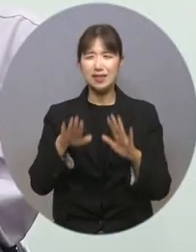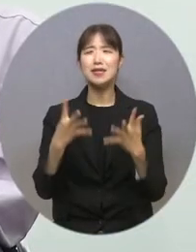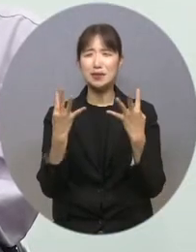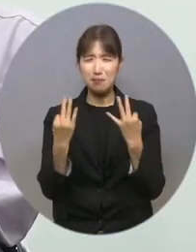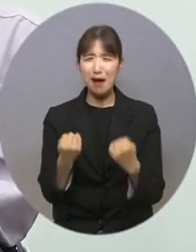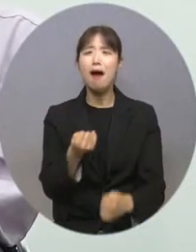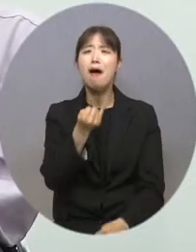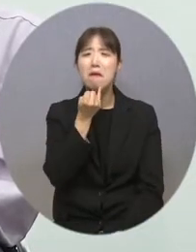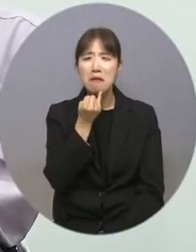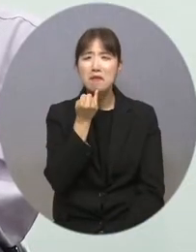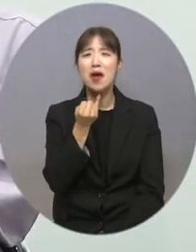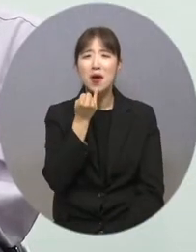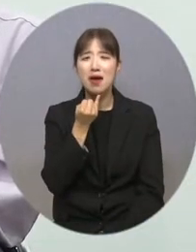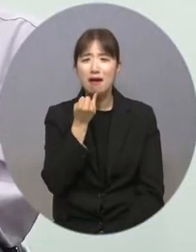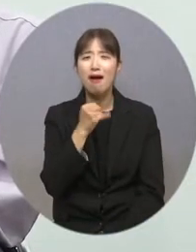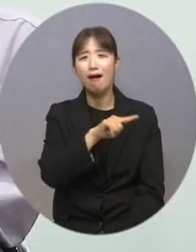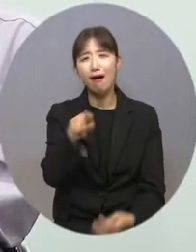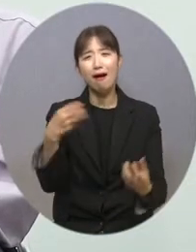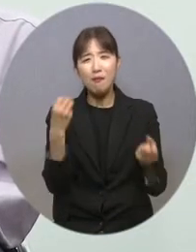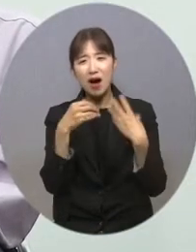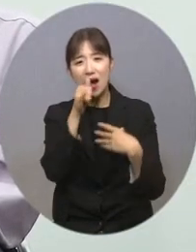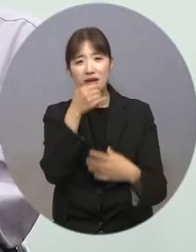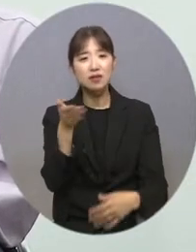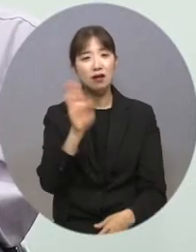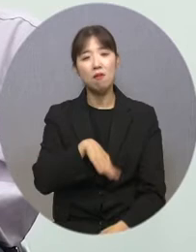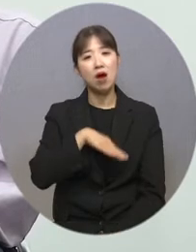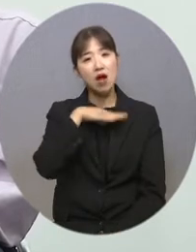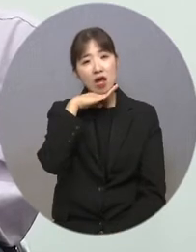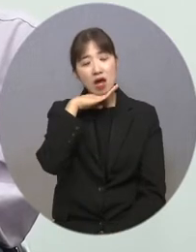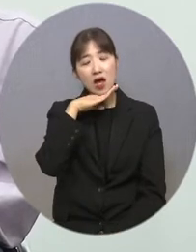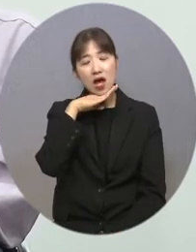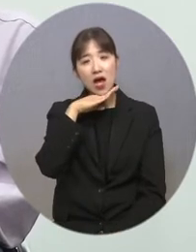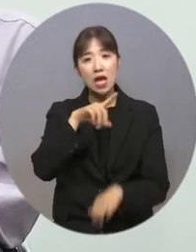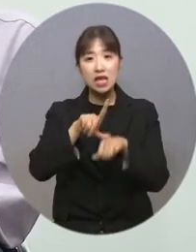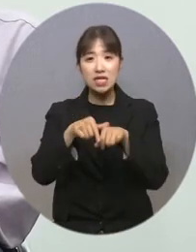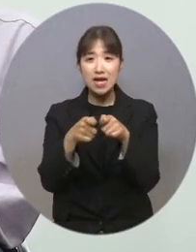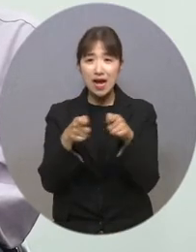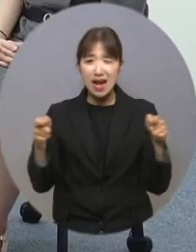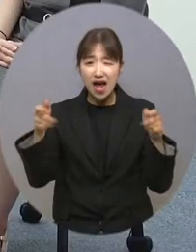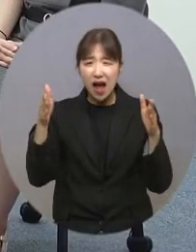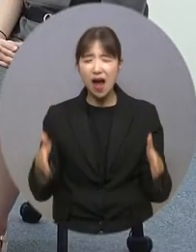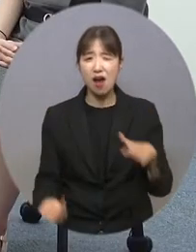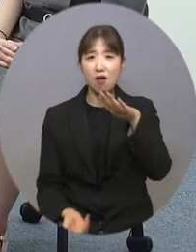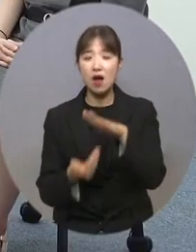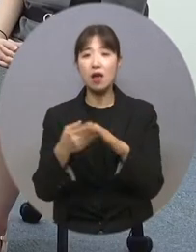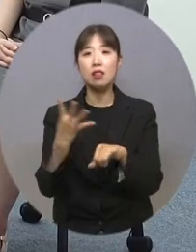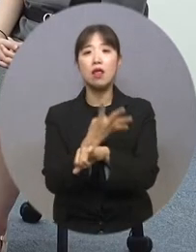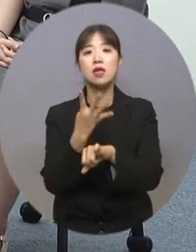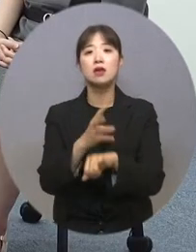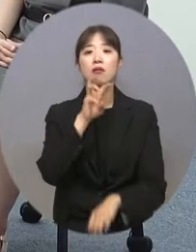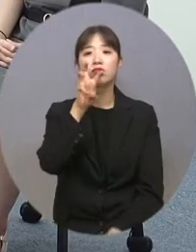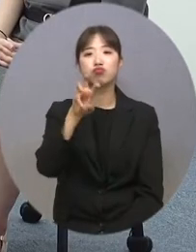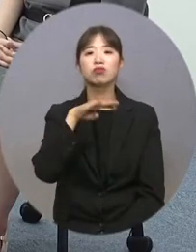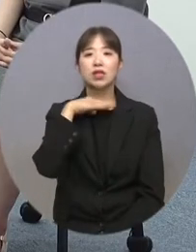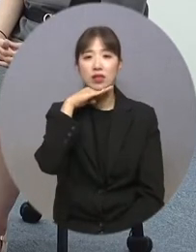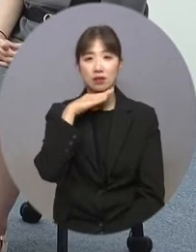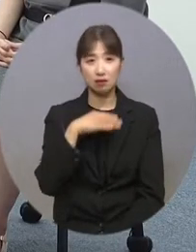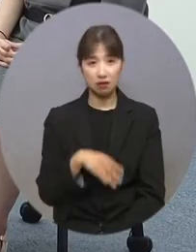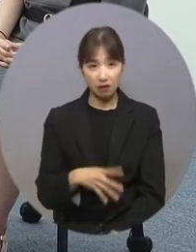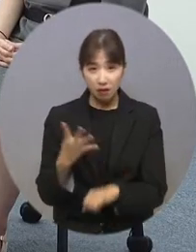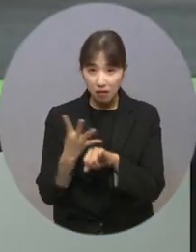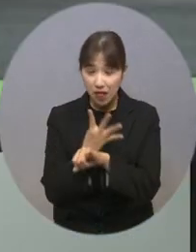나왔었다 고 넣어 줬다 고 확인하는데 많이 기다릴 때 제가 4시간 반까지 기다려 건 적이 있거든요 함 니즈가 만요